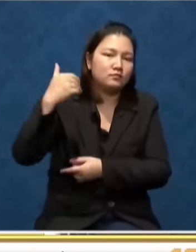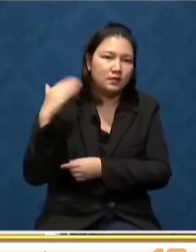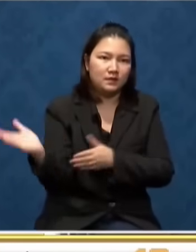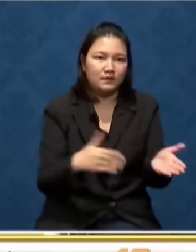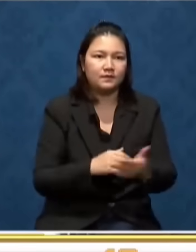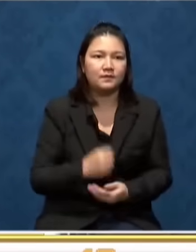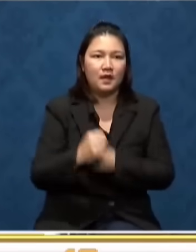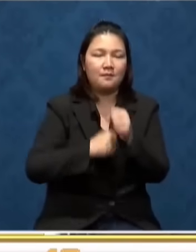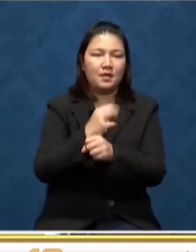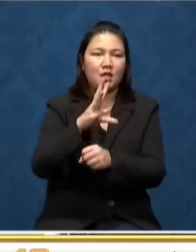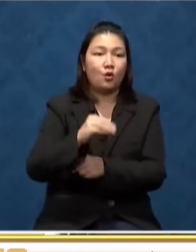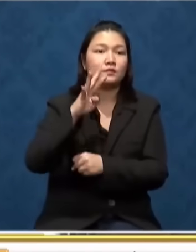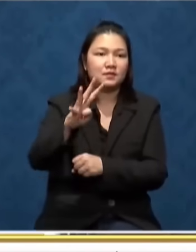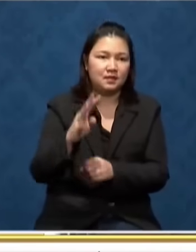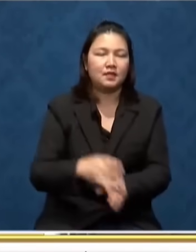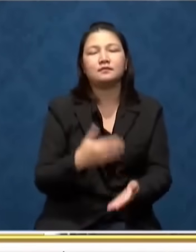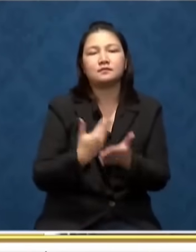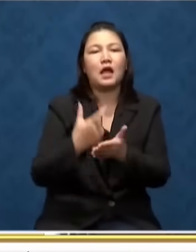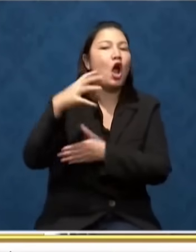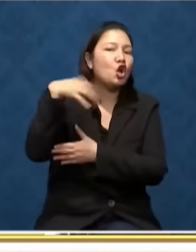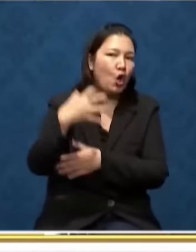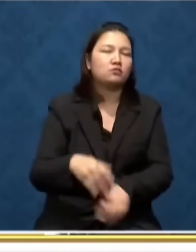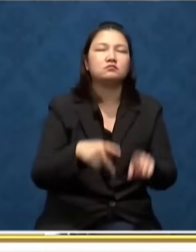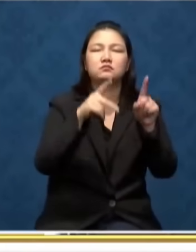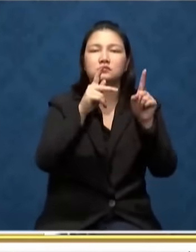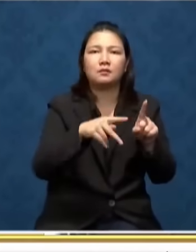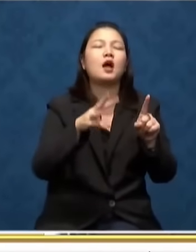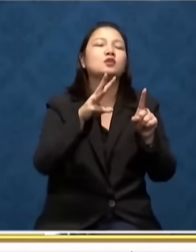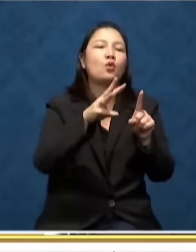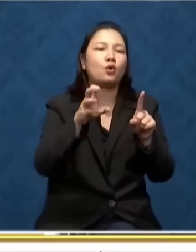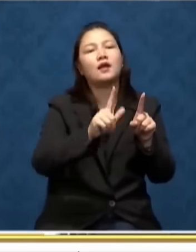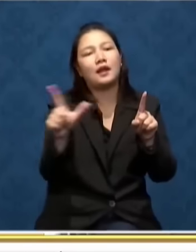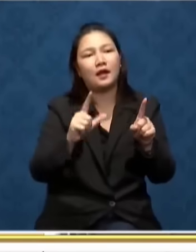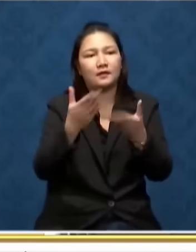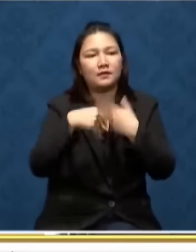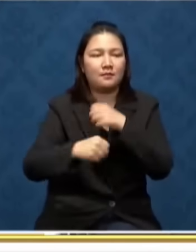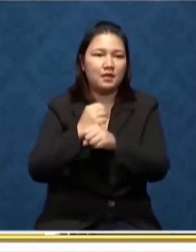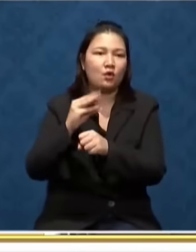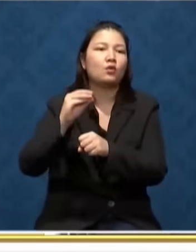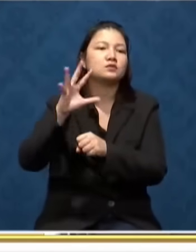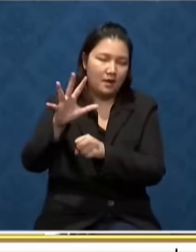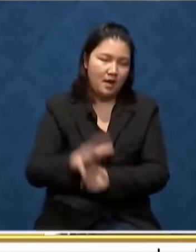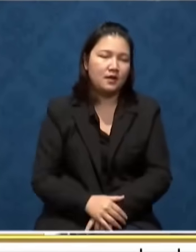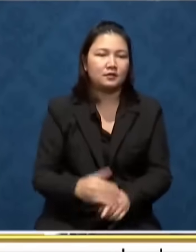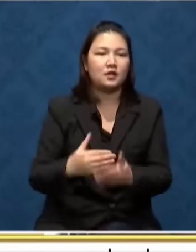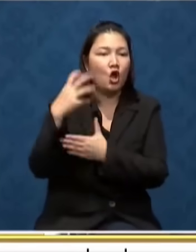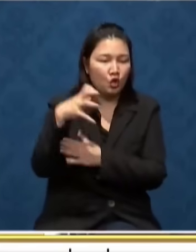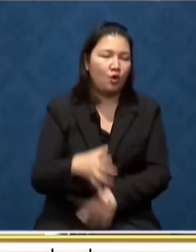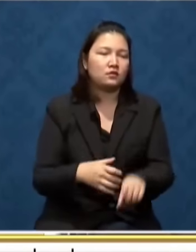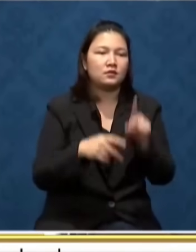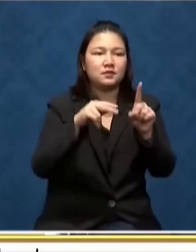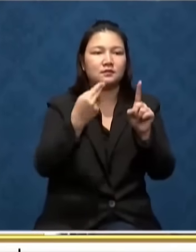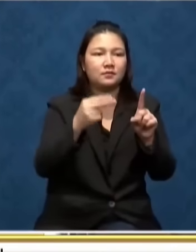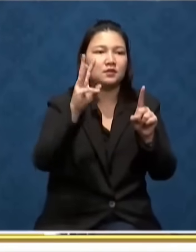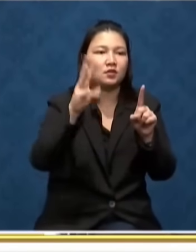บาทปี 60ขยับมาเป็น 1,600บาทปี 65กระฉูดไปที่ 32,000ล้านมีการ